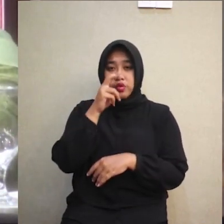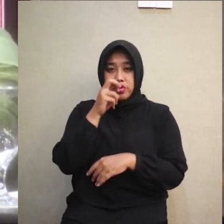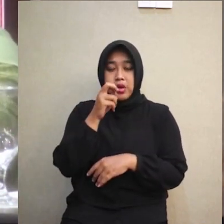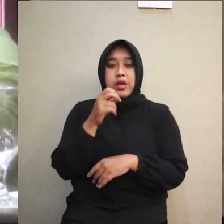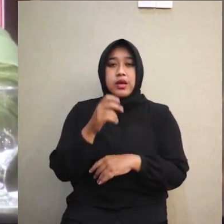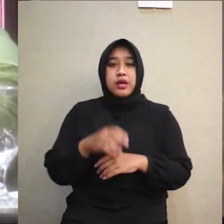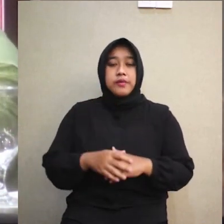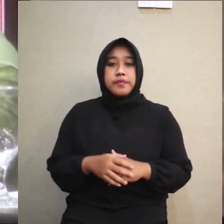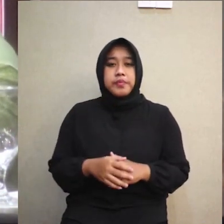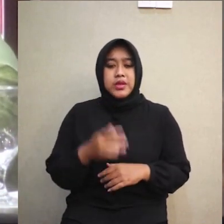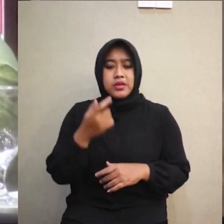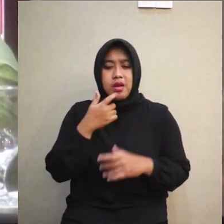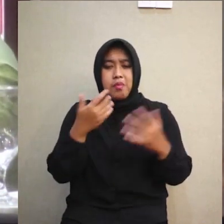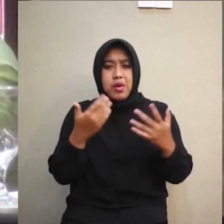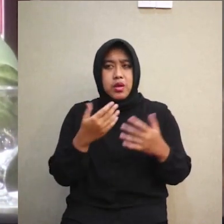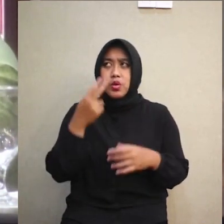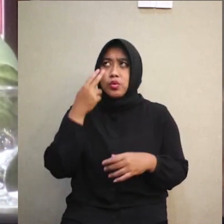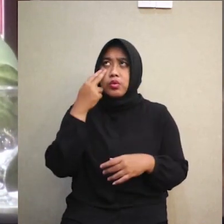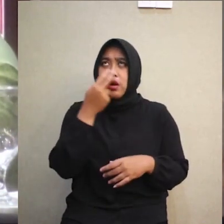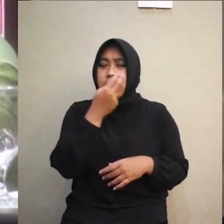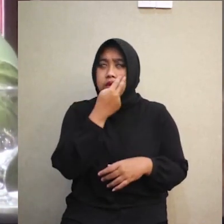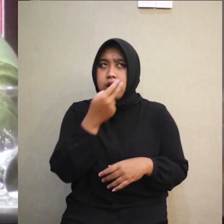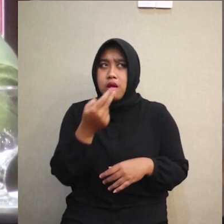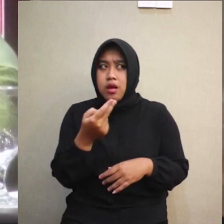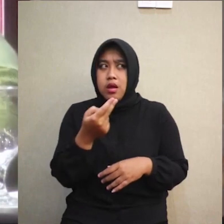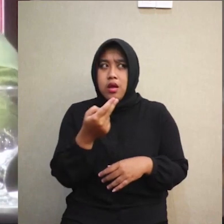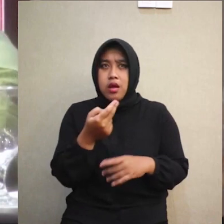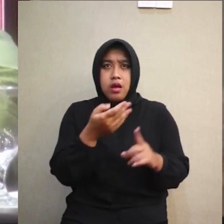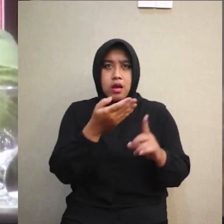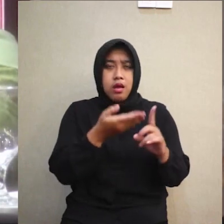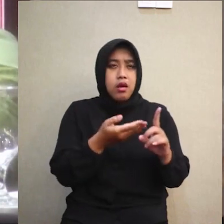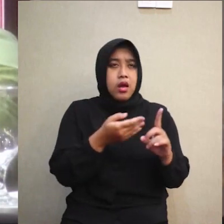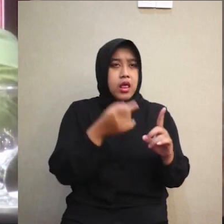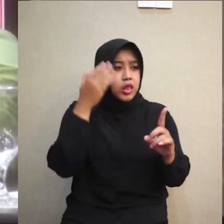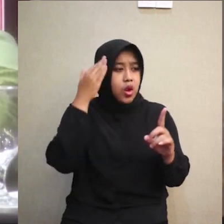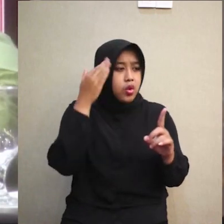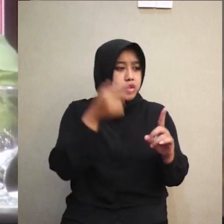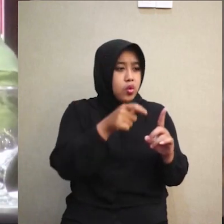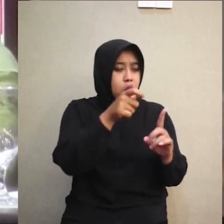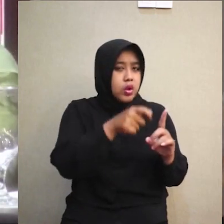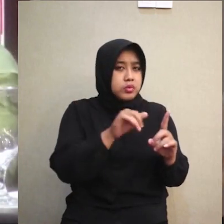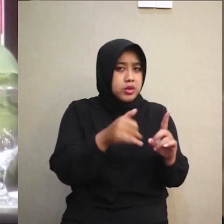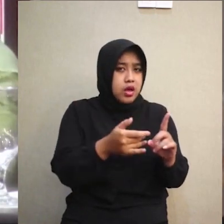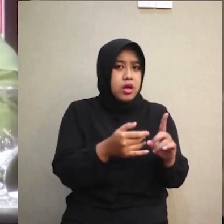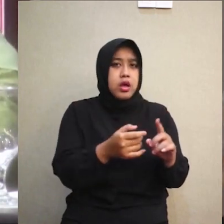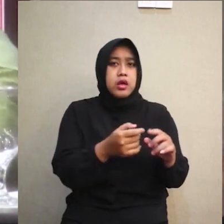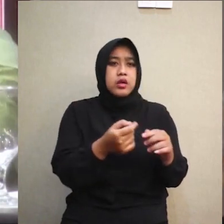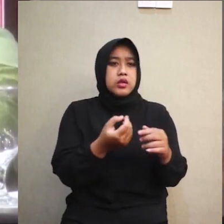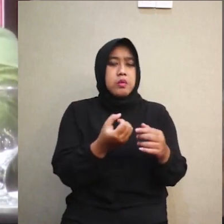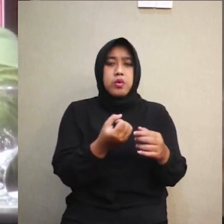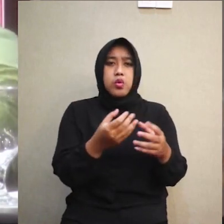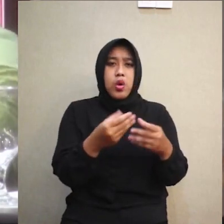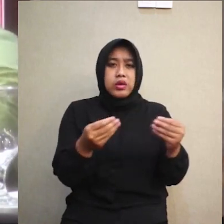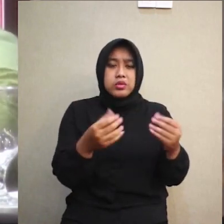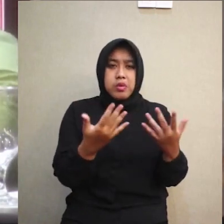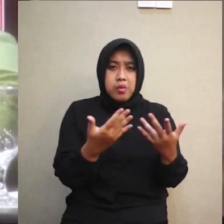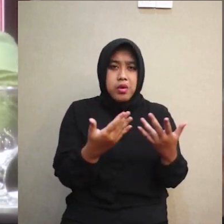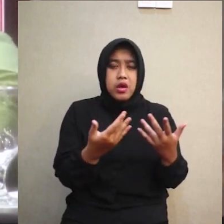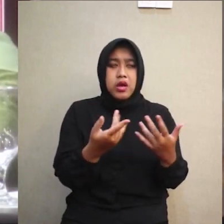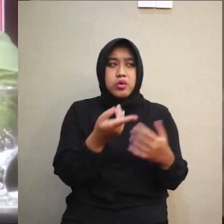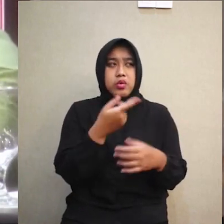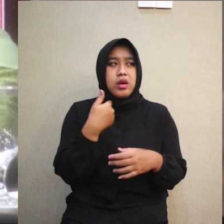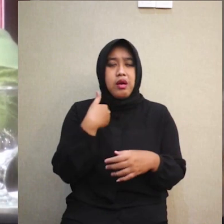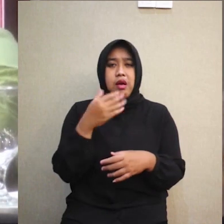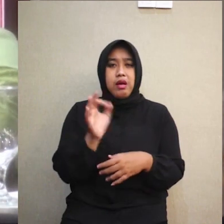tentang bagaimana tunanetra mengenali orang mengidentifikasi orang seberapa akurasinya dan itu tidak ada disiplin